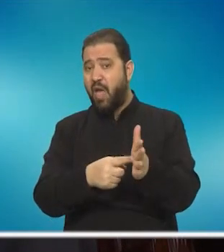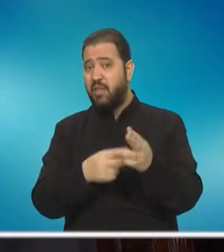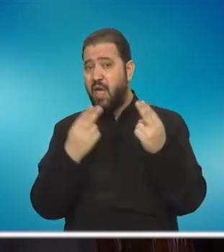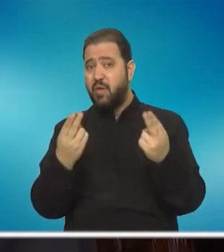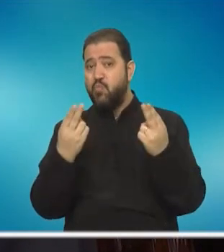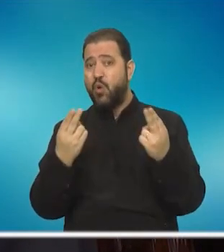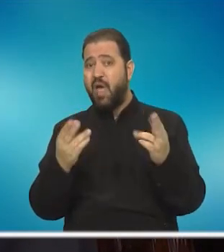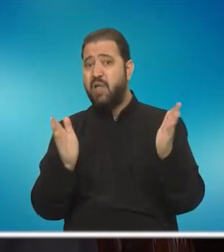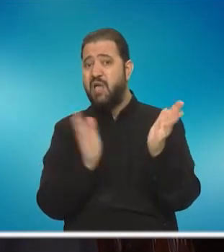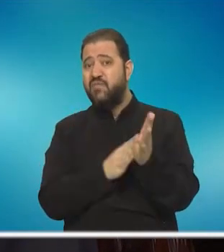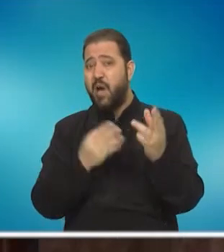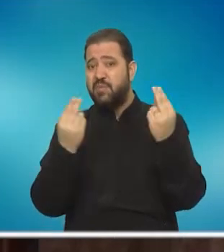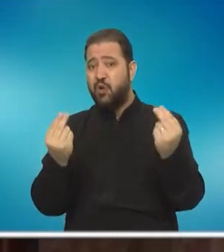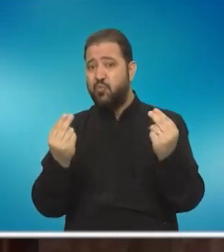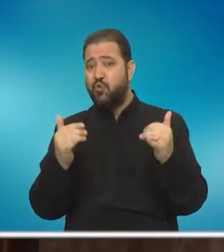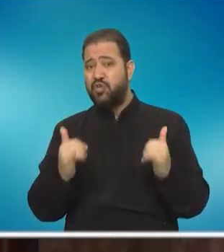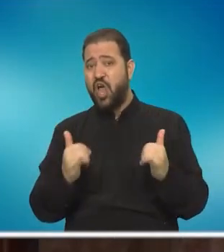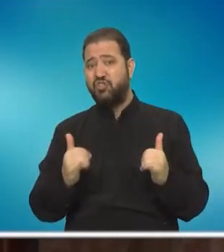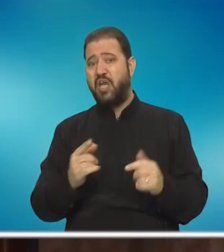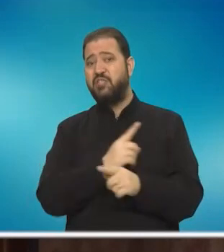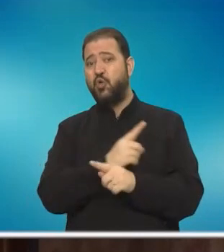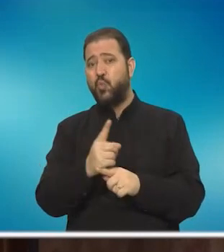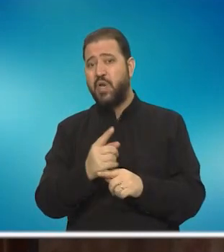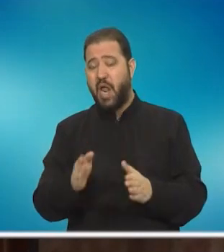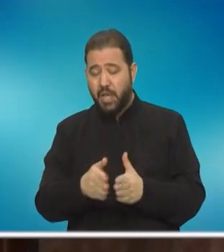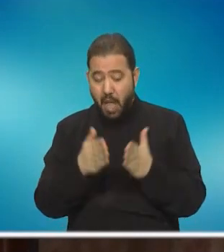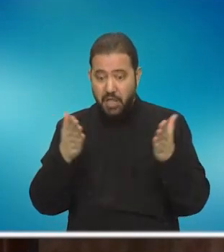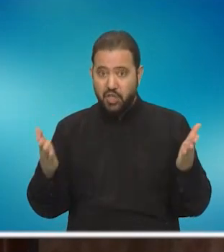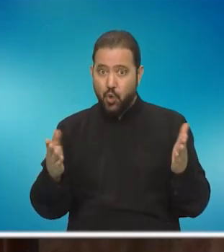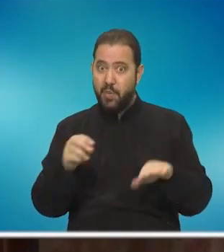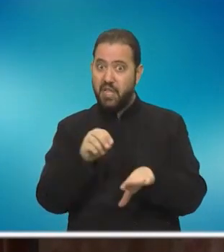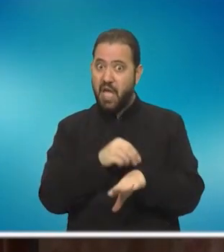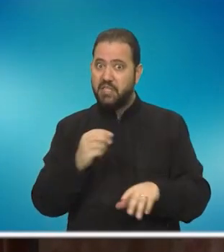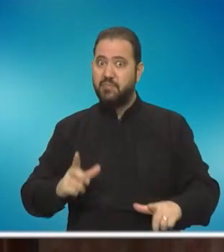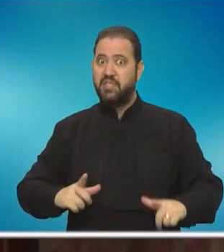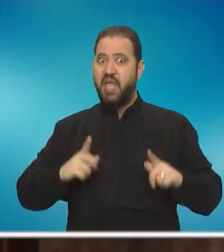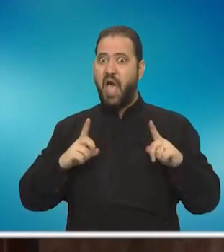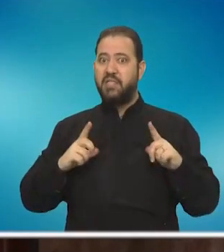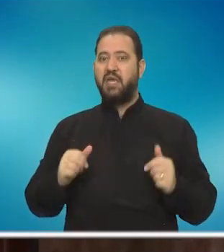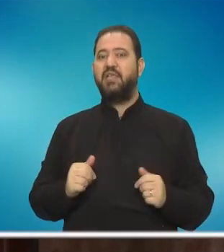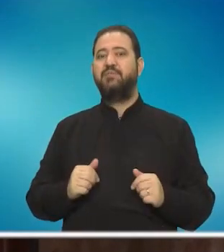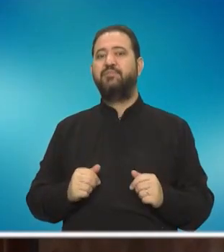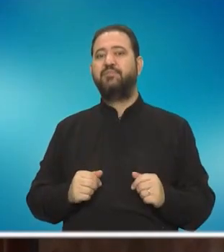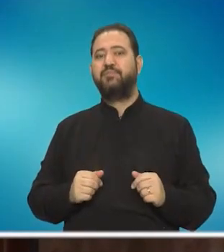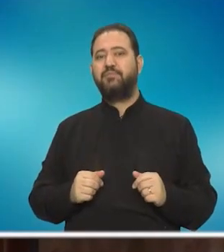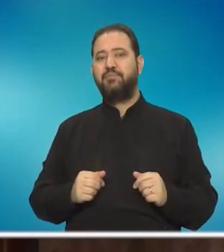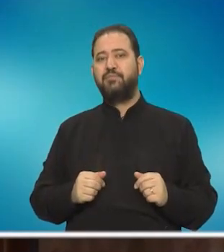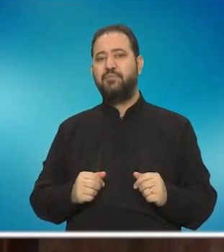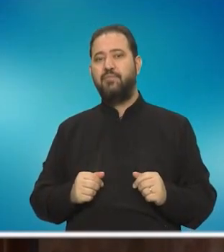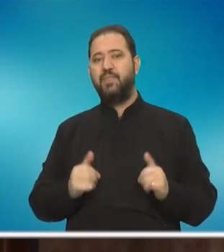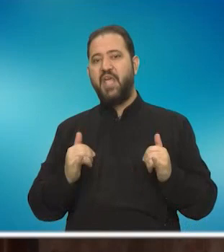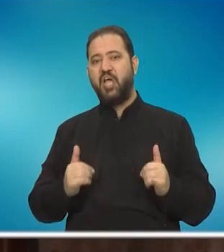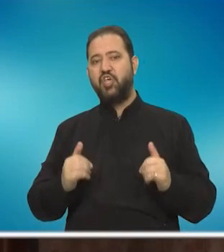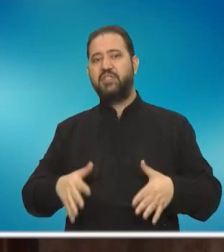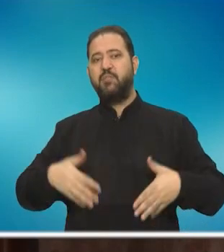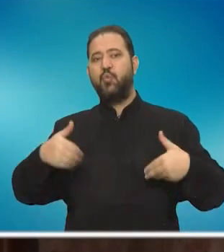al faptelor bune și posibilitatea de a descoperi, de a simți, de a trăi, de a